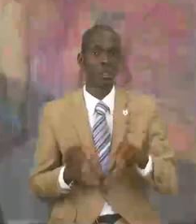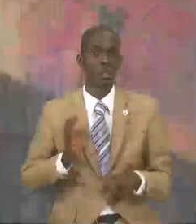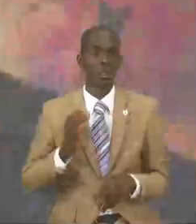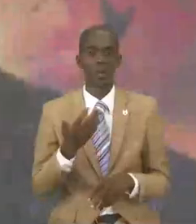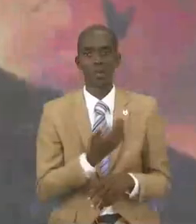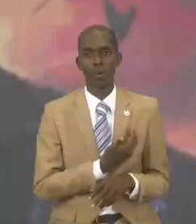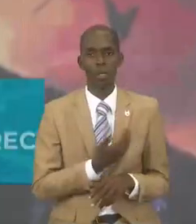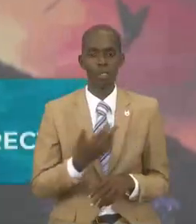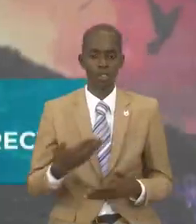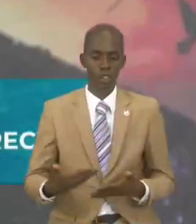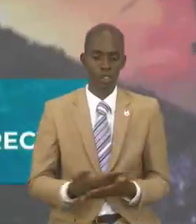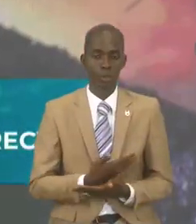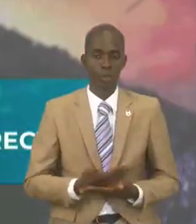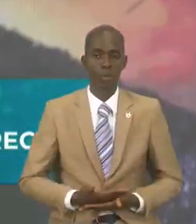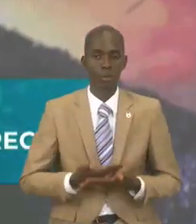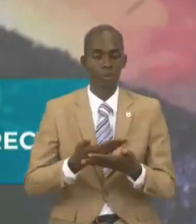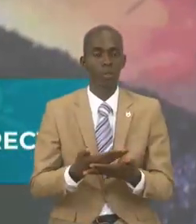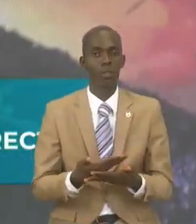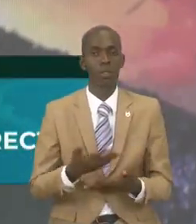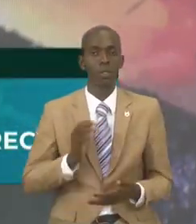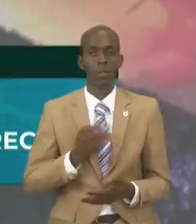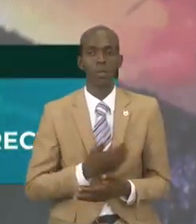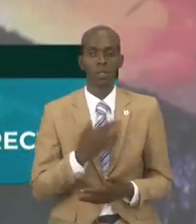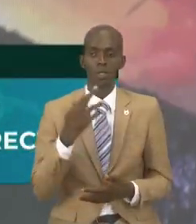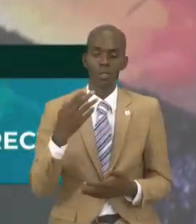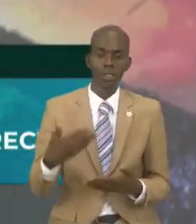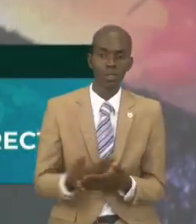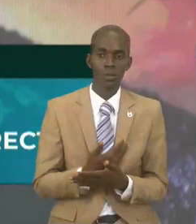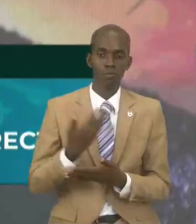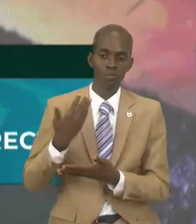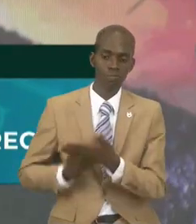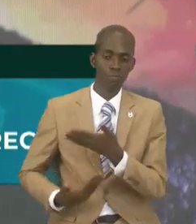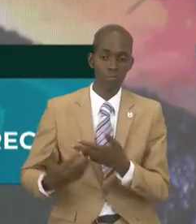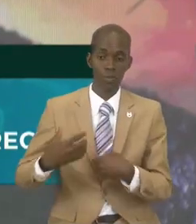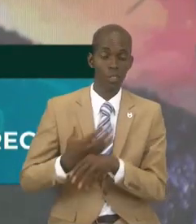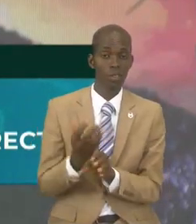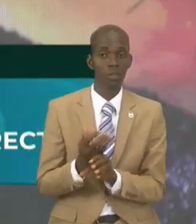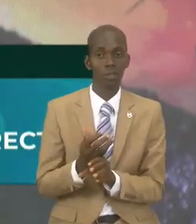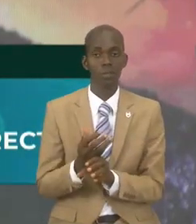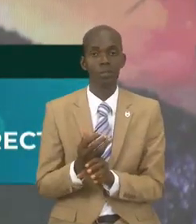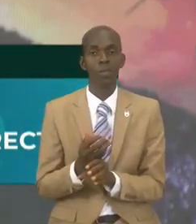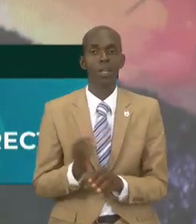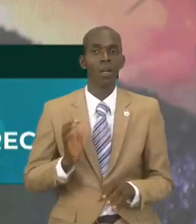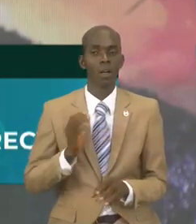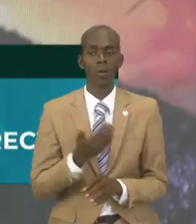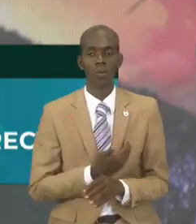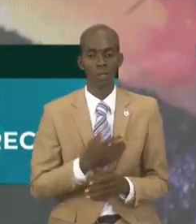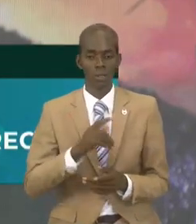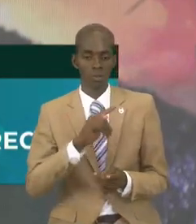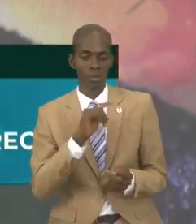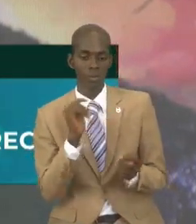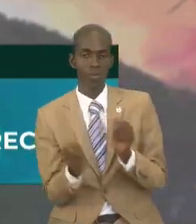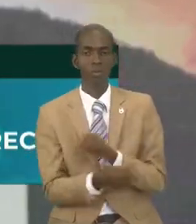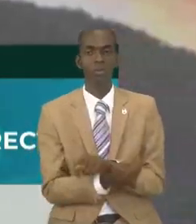Notre régénération, notre nouvelle création, notre formation